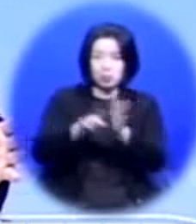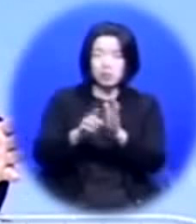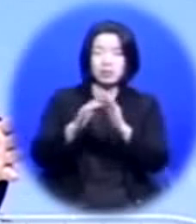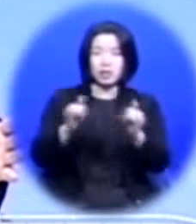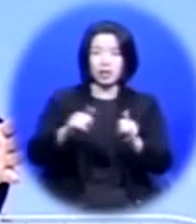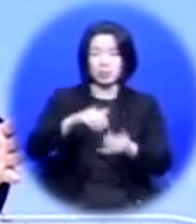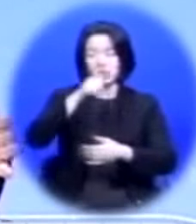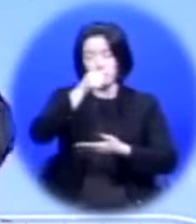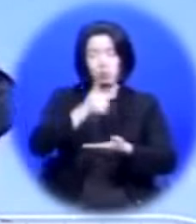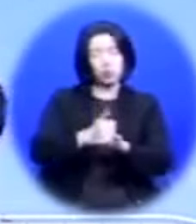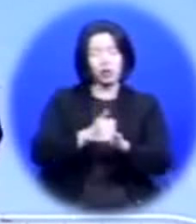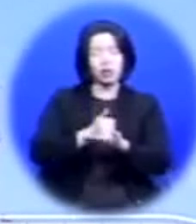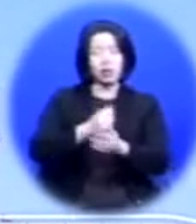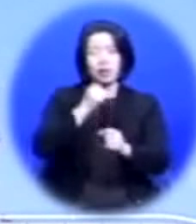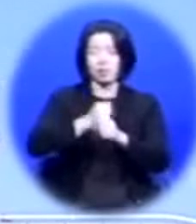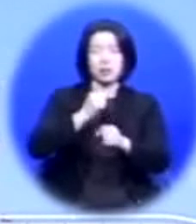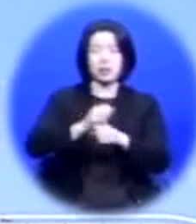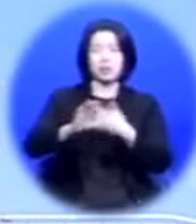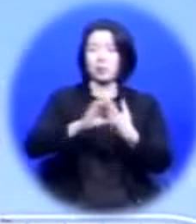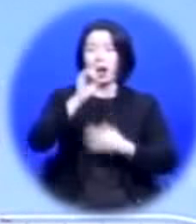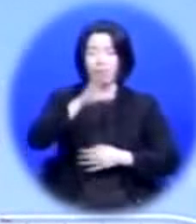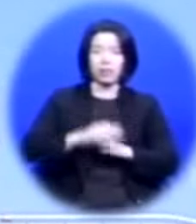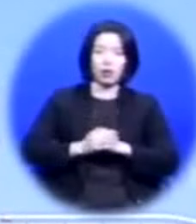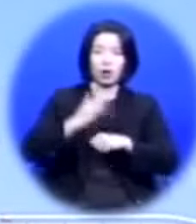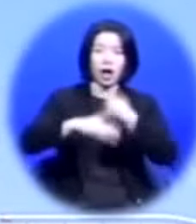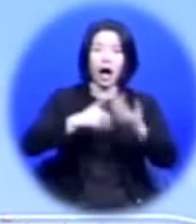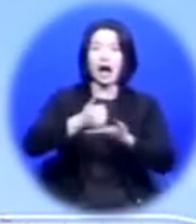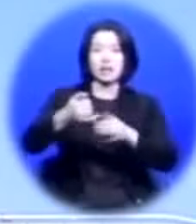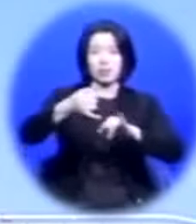있습니다 그것이 하나님의 약속이에요